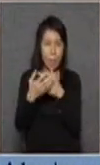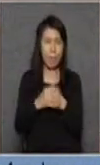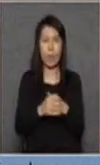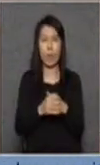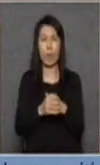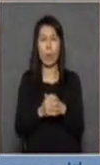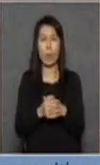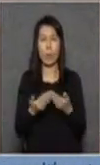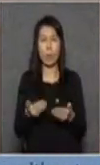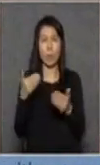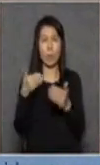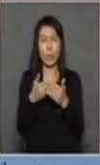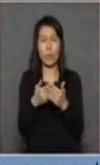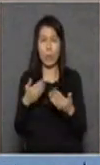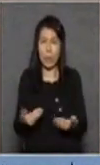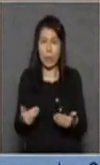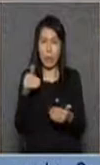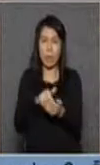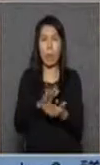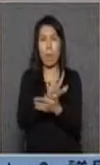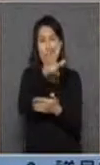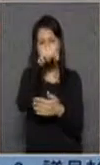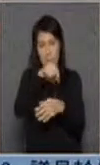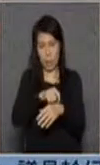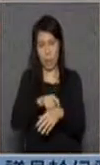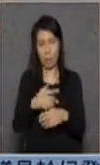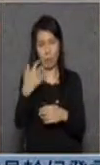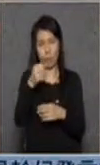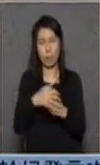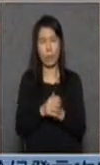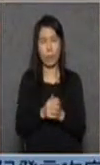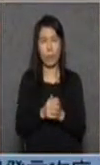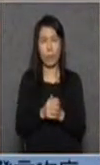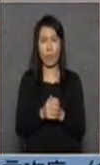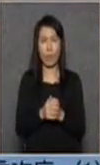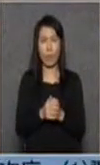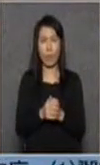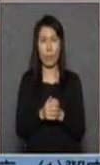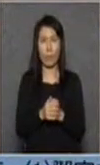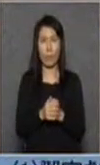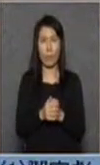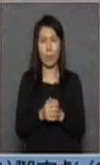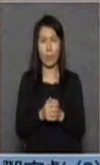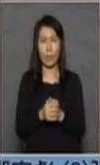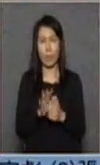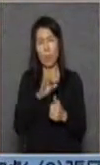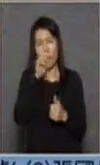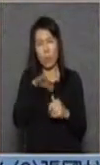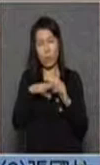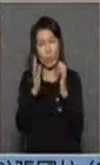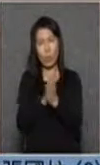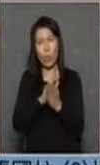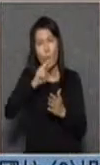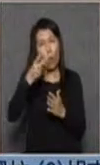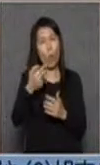家咧都已經係5年幾嘅時間啦，主席。咁但係我又當然唔能夠講話完全冇改